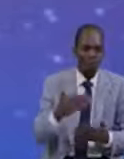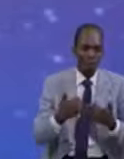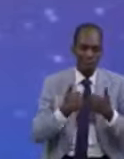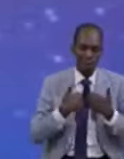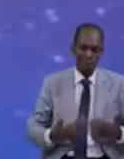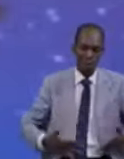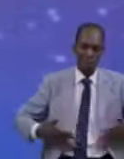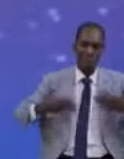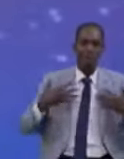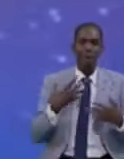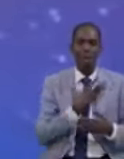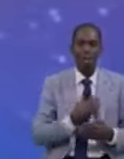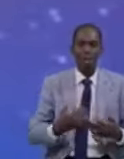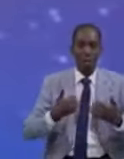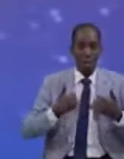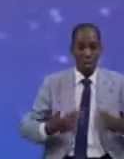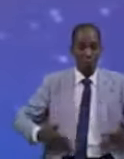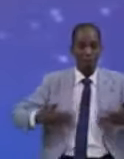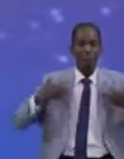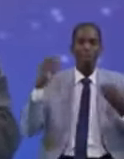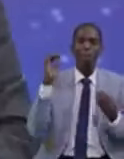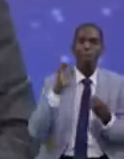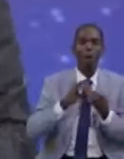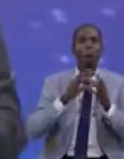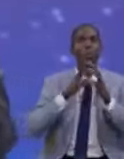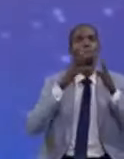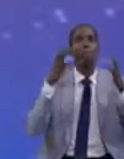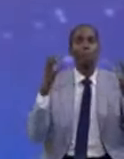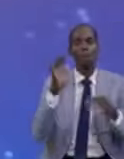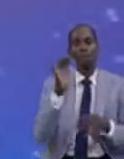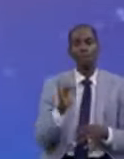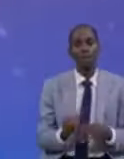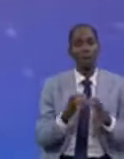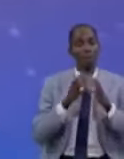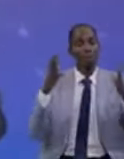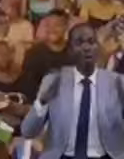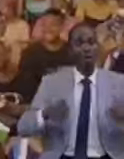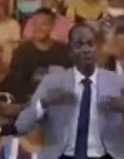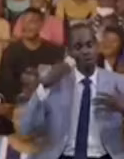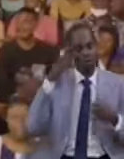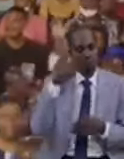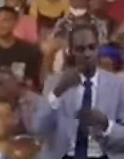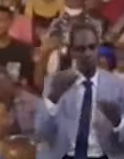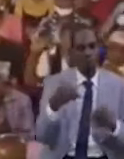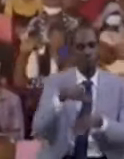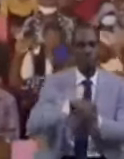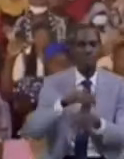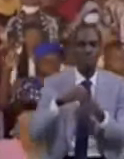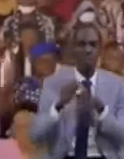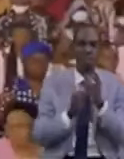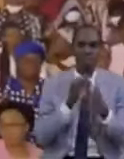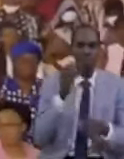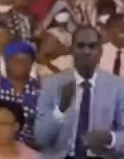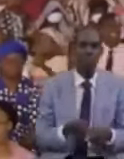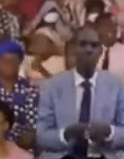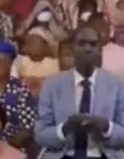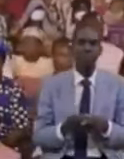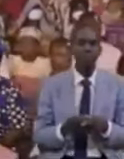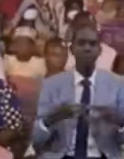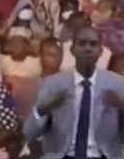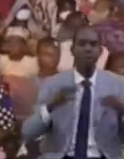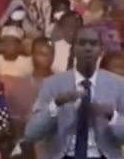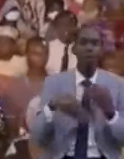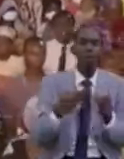vous soyez dans l'abondance la vie abondante vient pour toi aujourd'hui guérissant tous ceux qui étaient sous l'ampie du